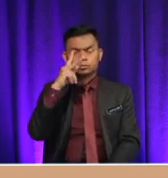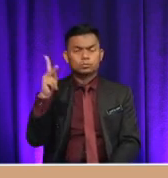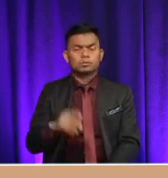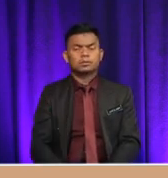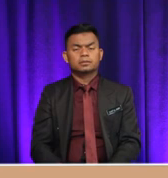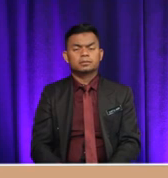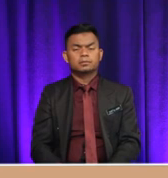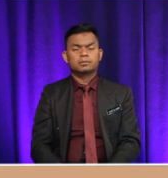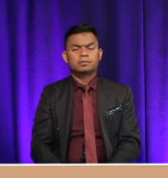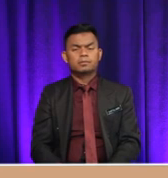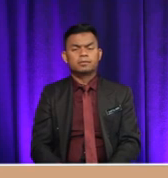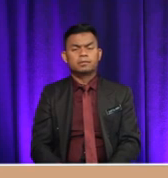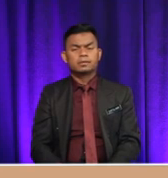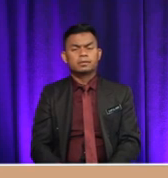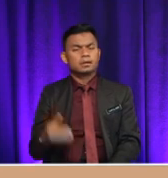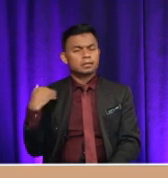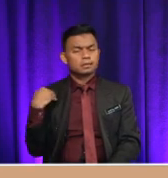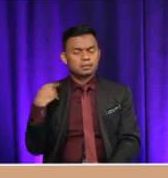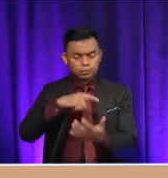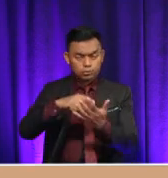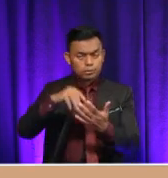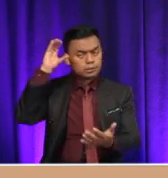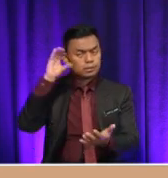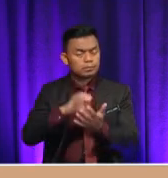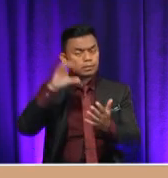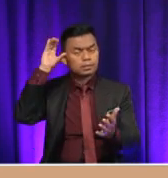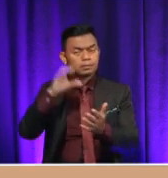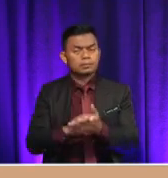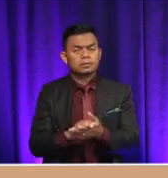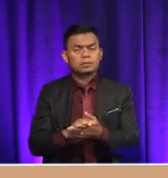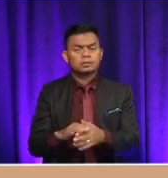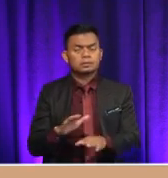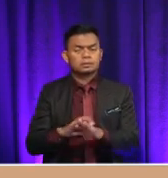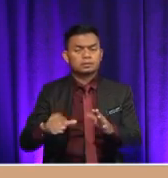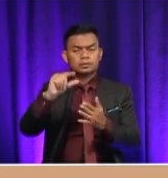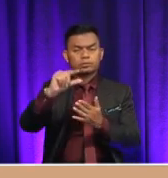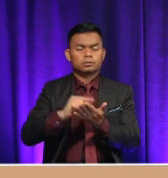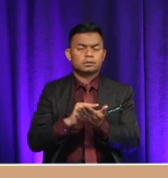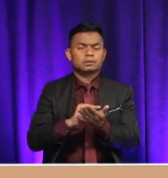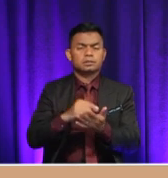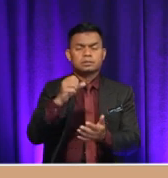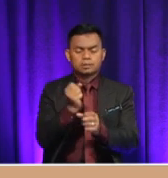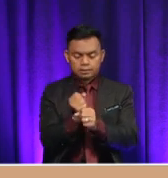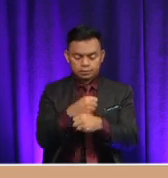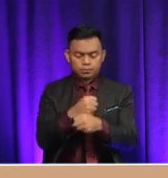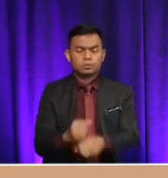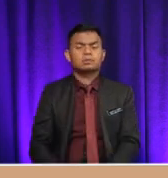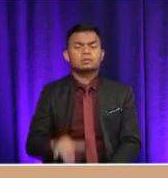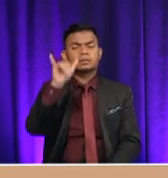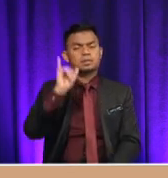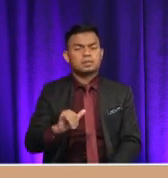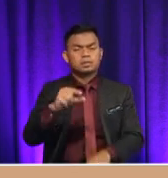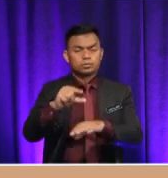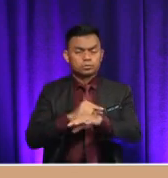sini ada yang terus lekapan tuh di tak menggunakan simbol yang menggunakan simbol Kak sini ada